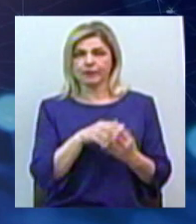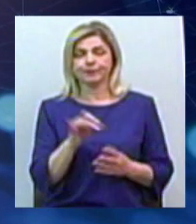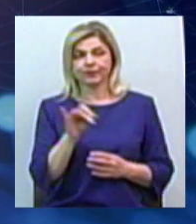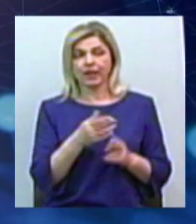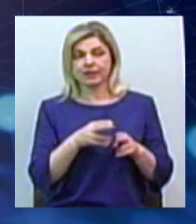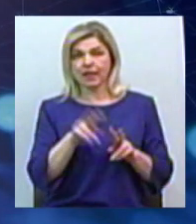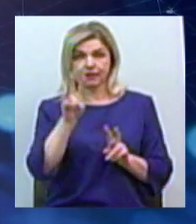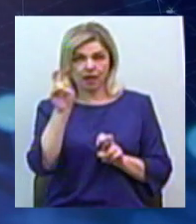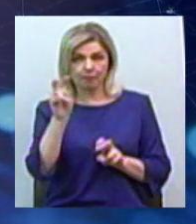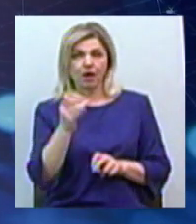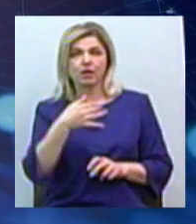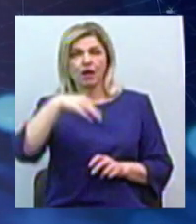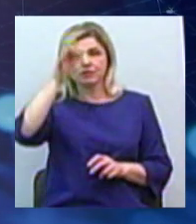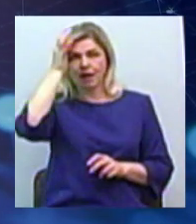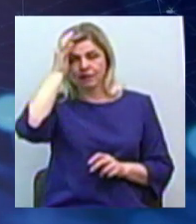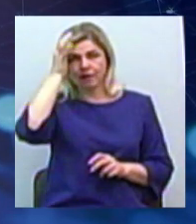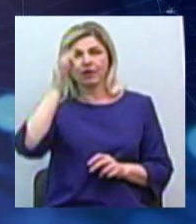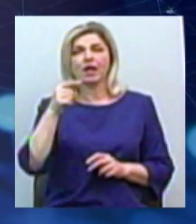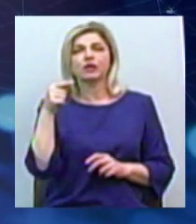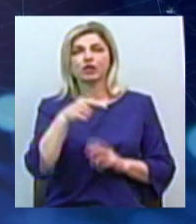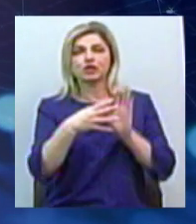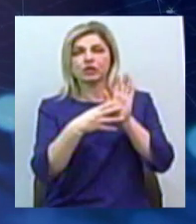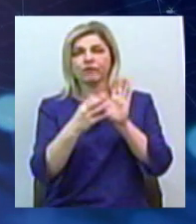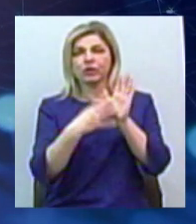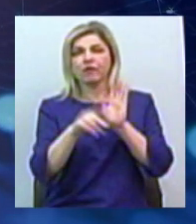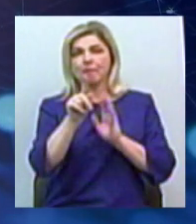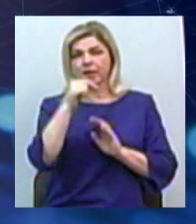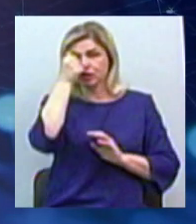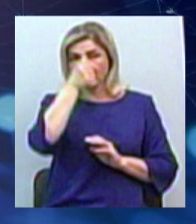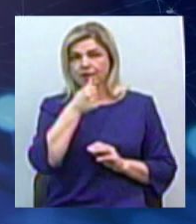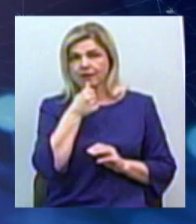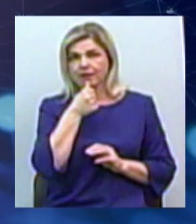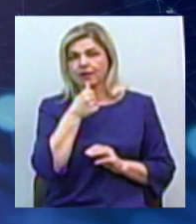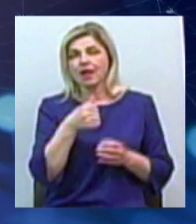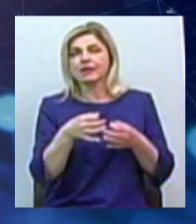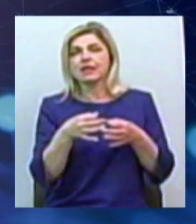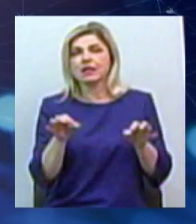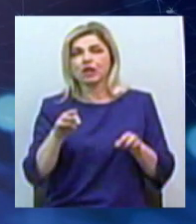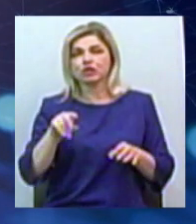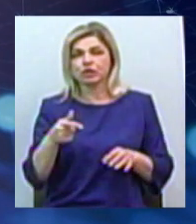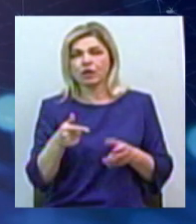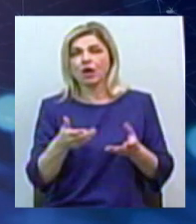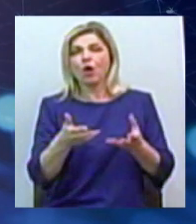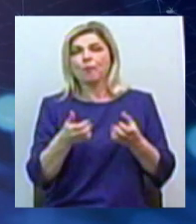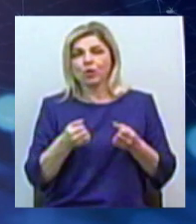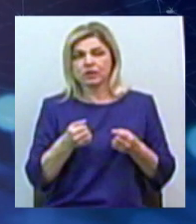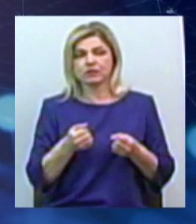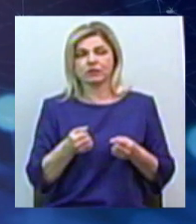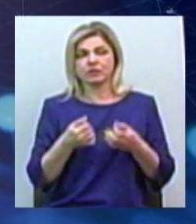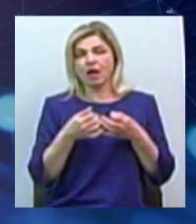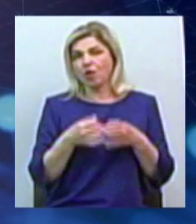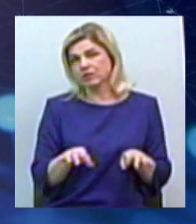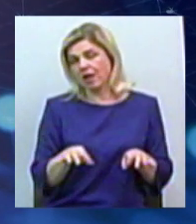я згадав про 1991 рік, незалежність отримали, розслабилися. Так,